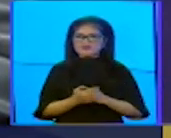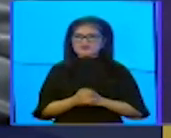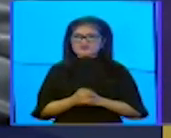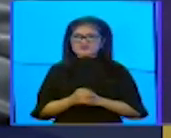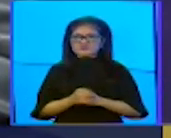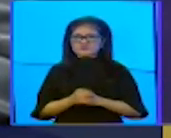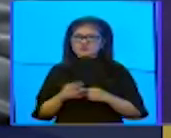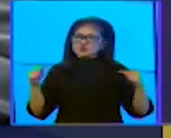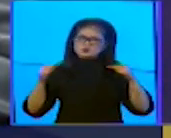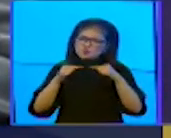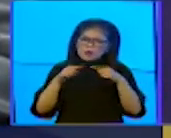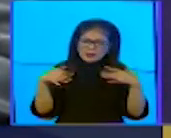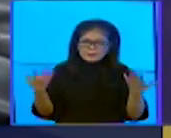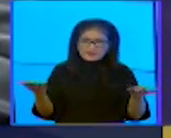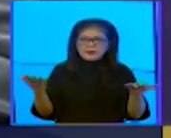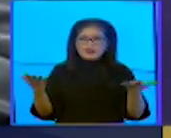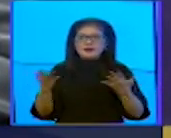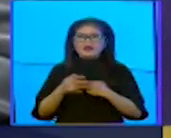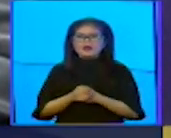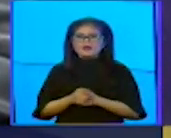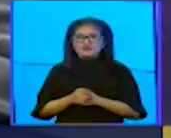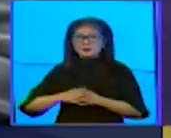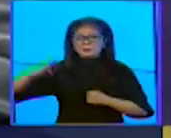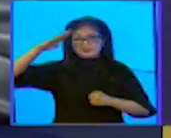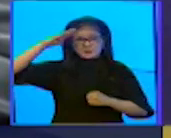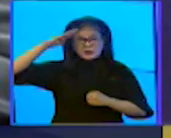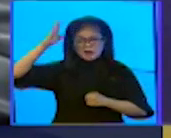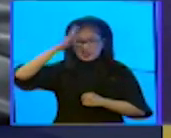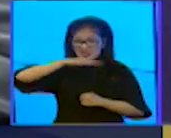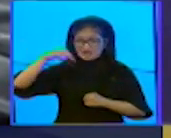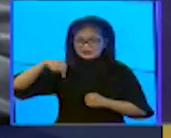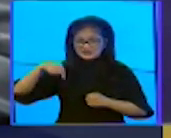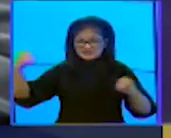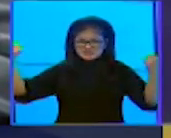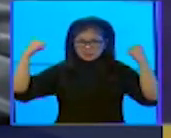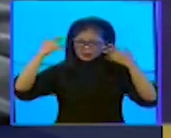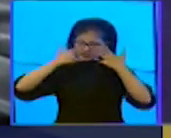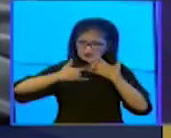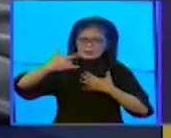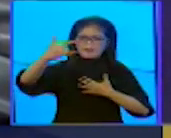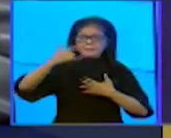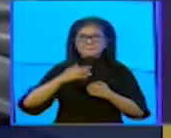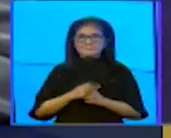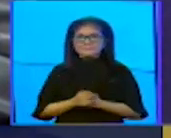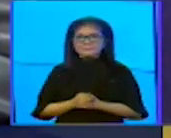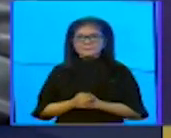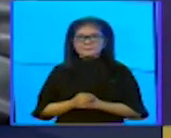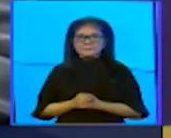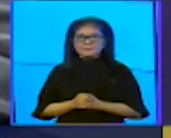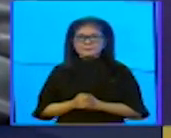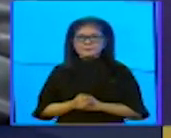supaya dalam suasana kita memperingati ini tetap diberikan kesehatan oleh Allah Subhanahu Wa Taala. Kalau dulu kita